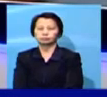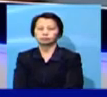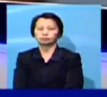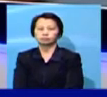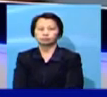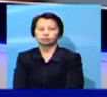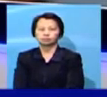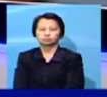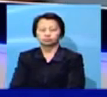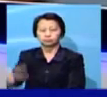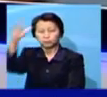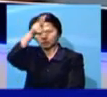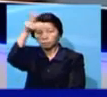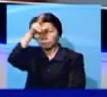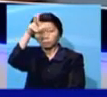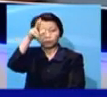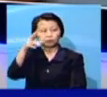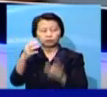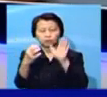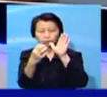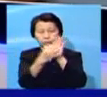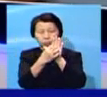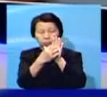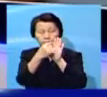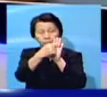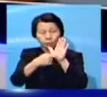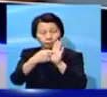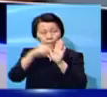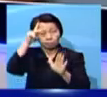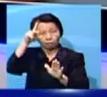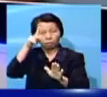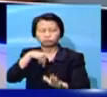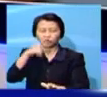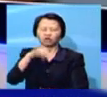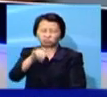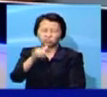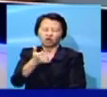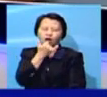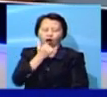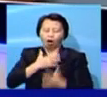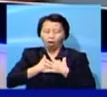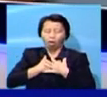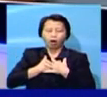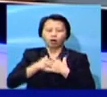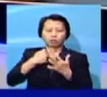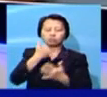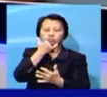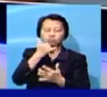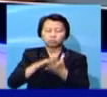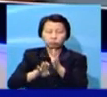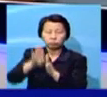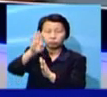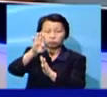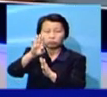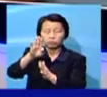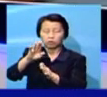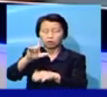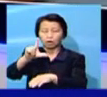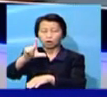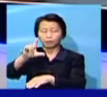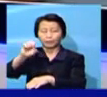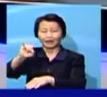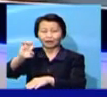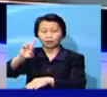dimusnahkan kerajaan pas kerajaan pas Kelantan mengaku membuat silap dalam perjanjian projek pembangunan Lembah sirih apabila